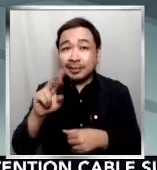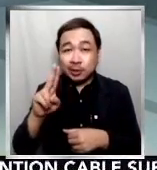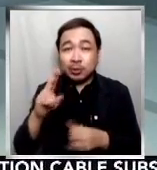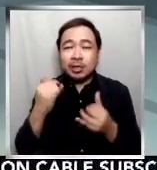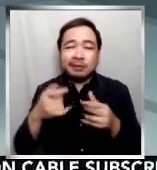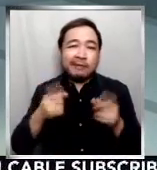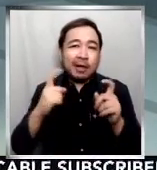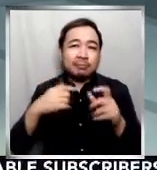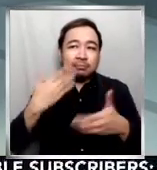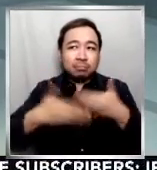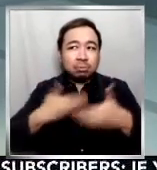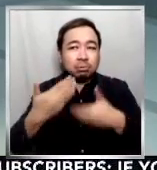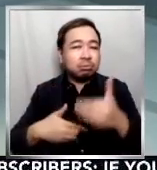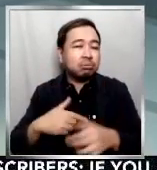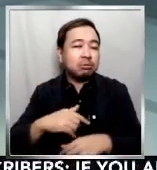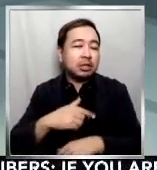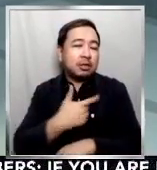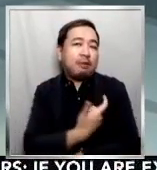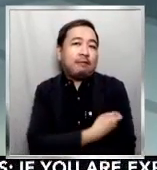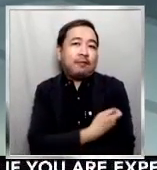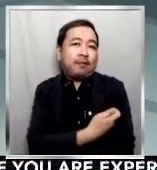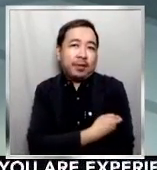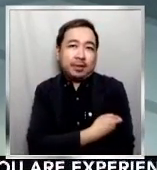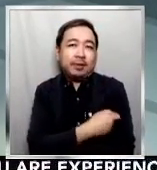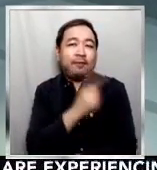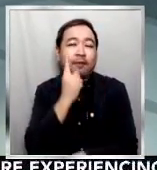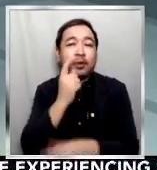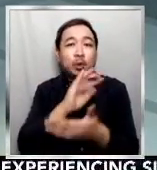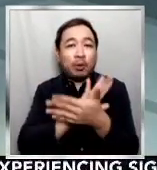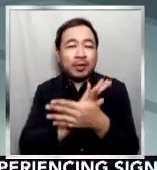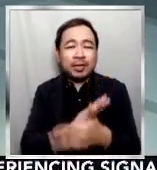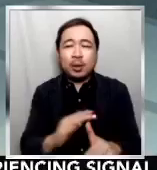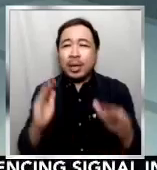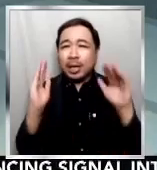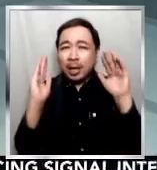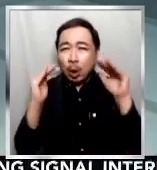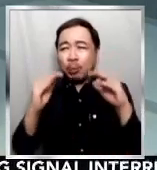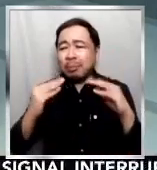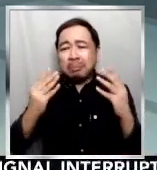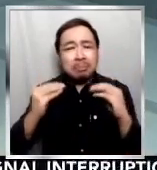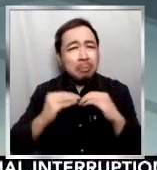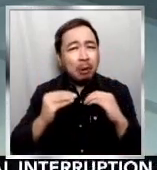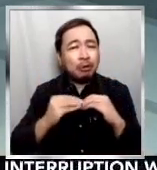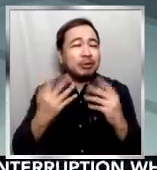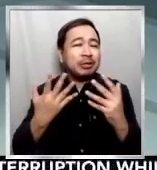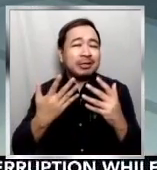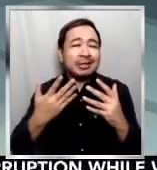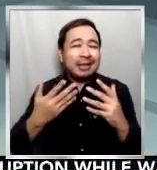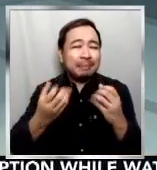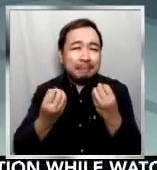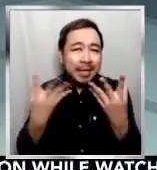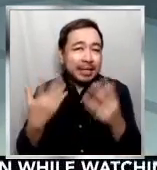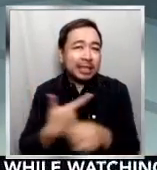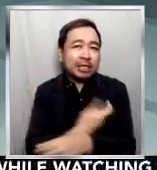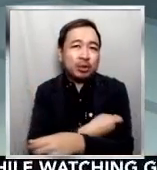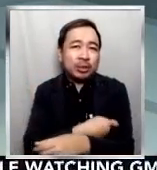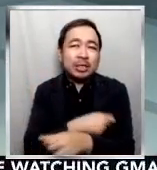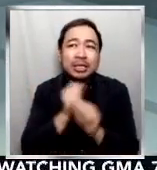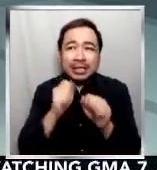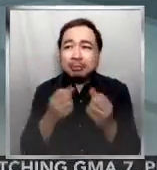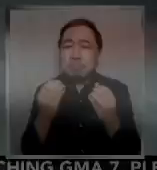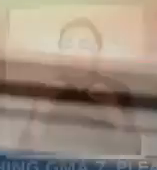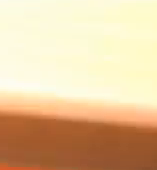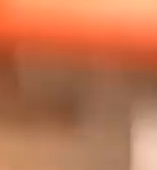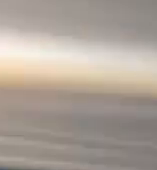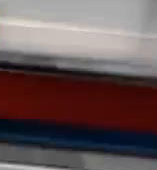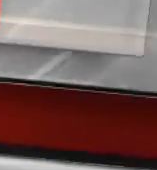kontra COVID-19. Sana lang daw marami ang supply para mas marami ang mabakunahan araw-araw. Yan ang tinutukan lot